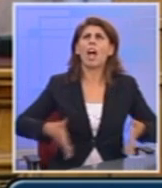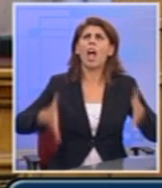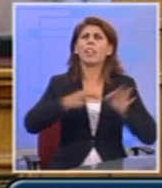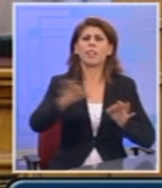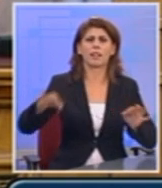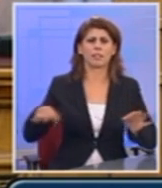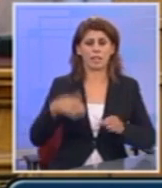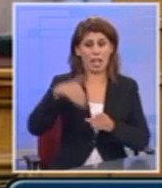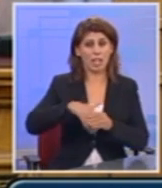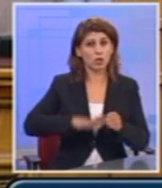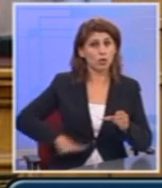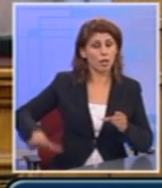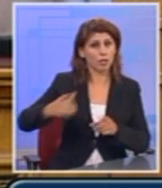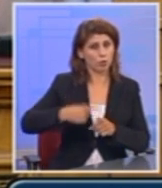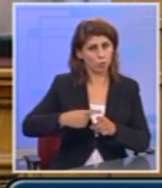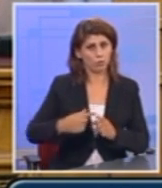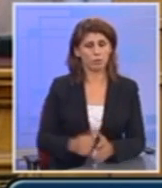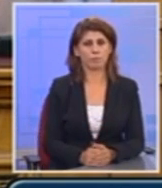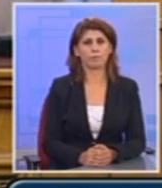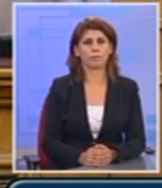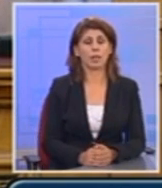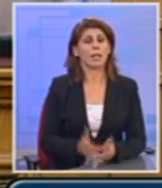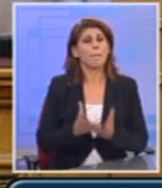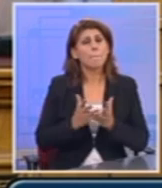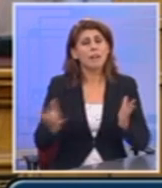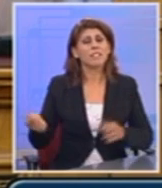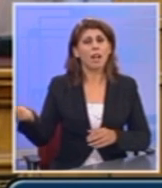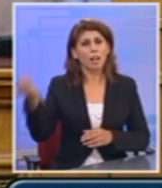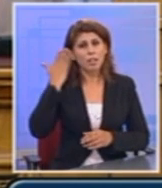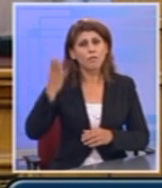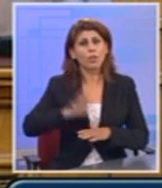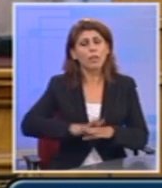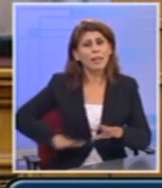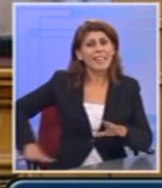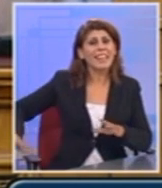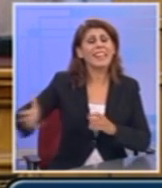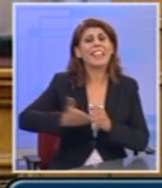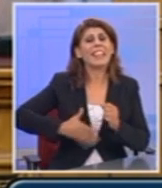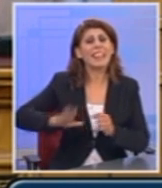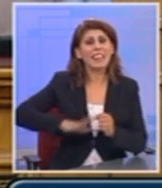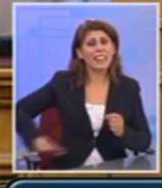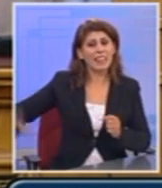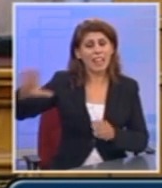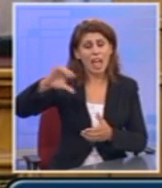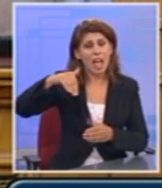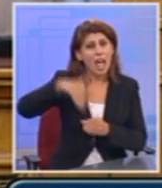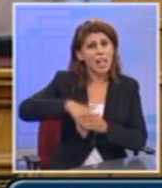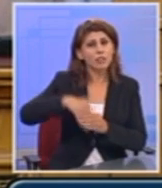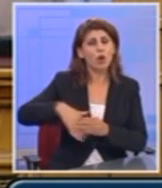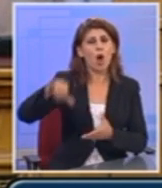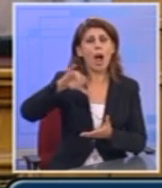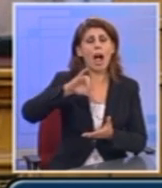εσωτερικού μεταξύ των οποίων η μεγαλύτερη και ακριβότερη έκταση γης εντός αστικού ιστού στην